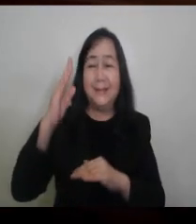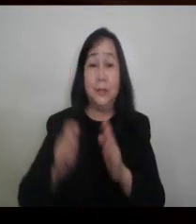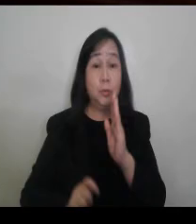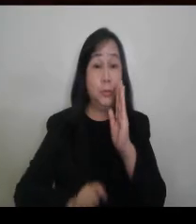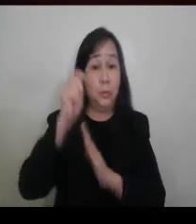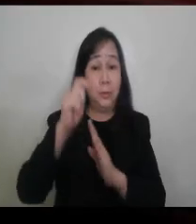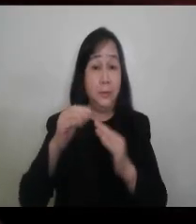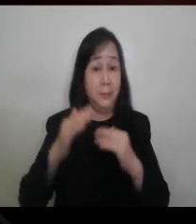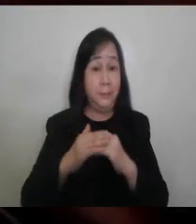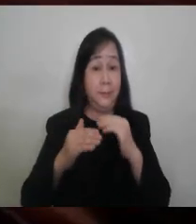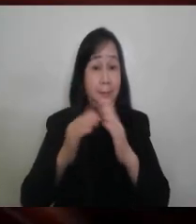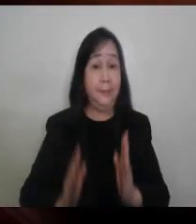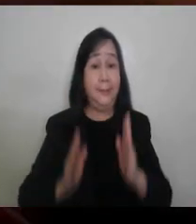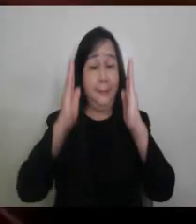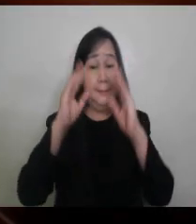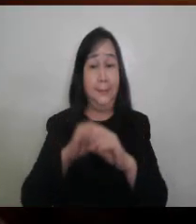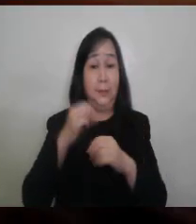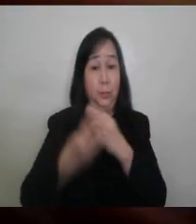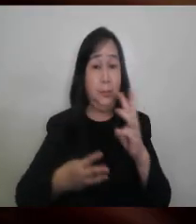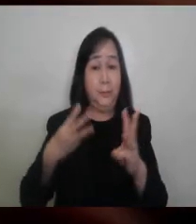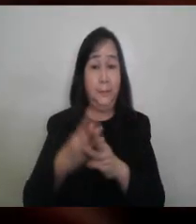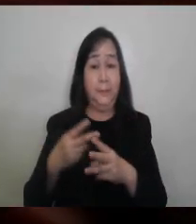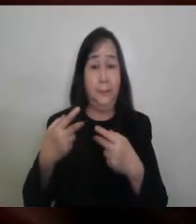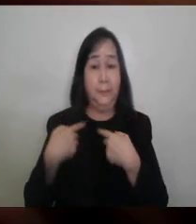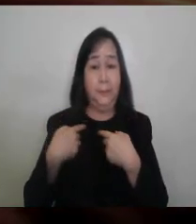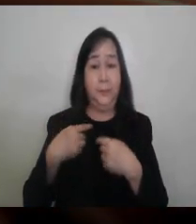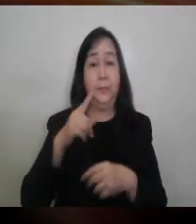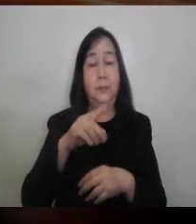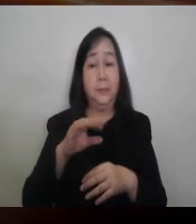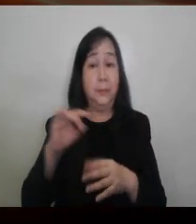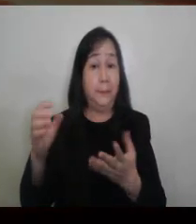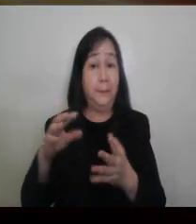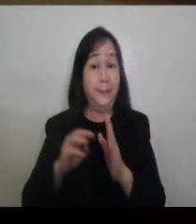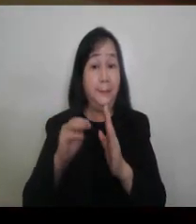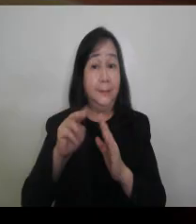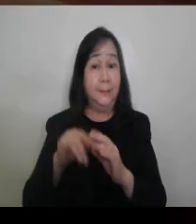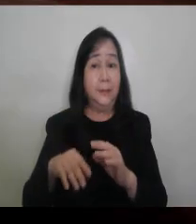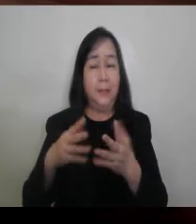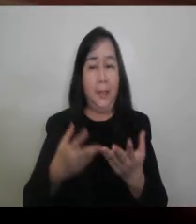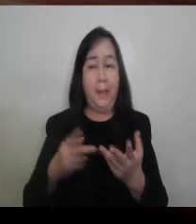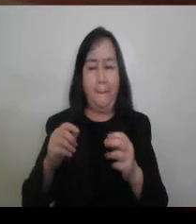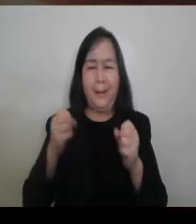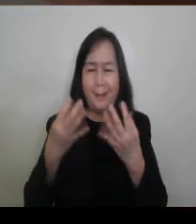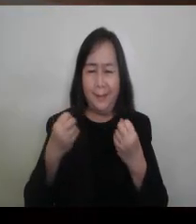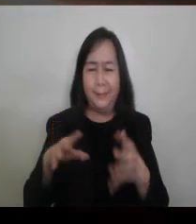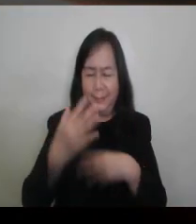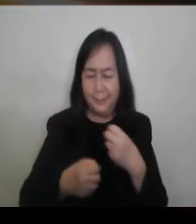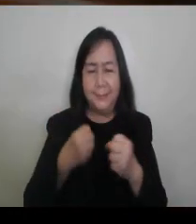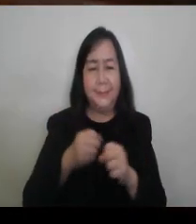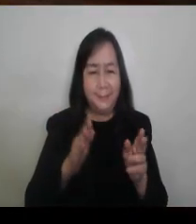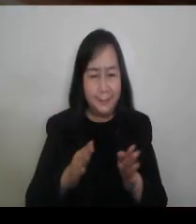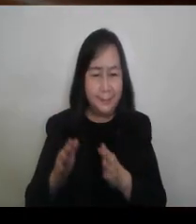na 828 meters, inabot ito ng maraming taon sa pagpaplano, sakripisyo at